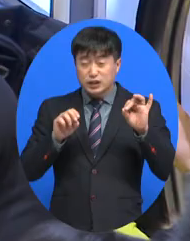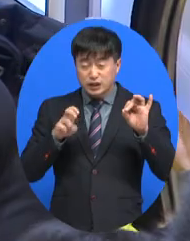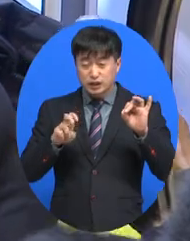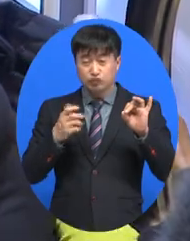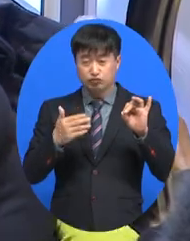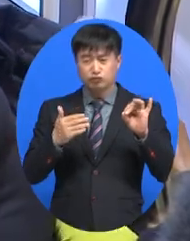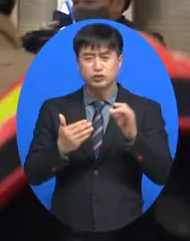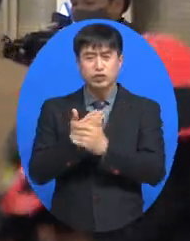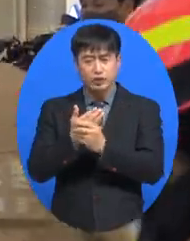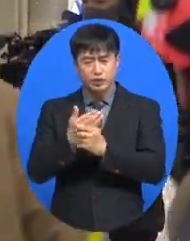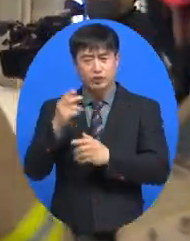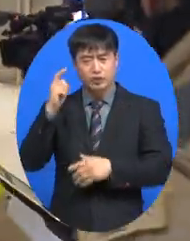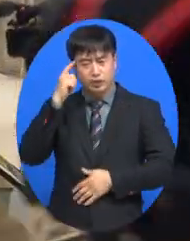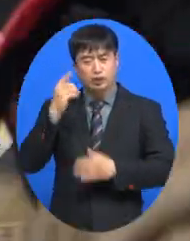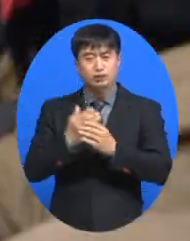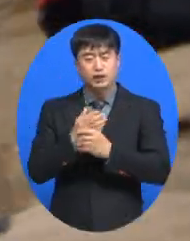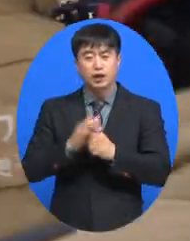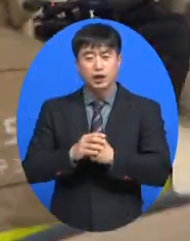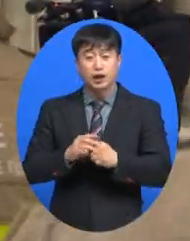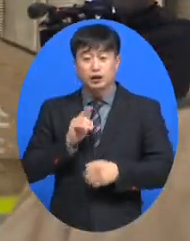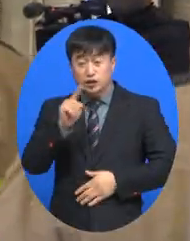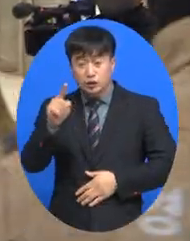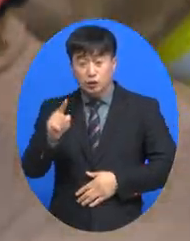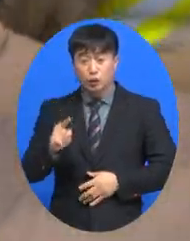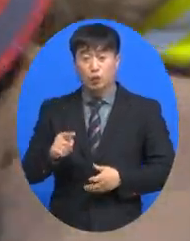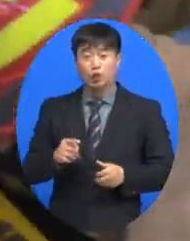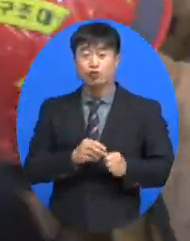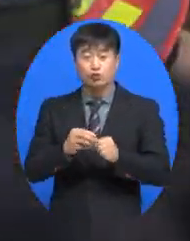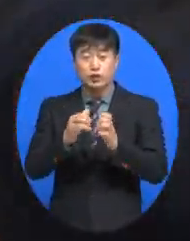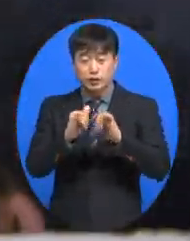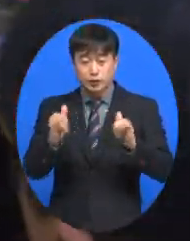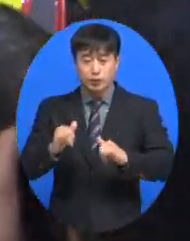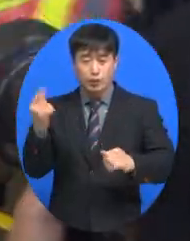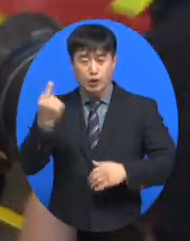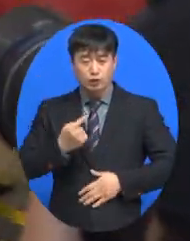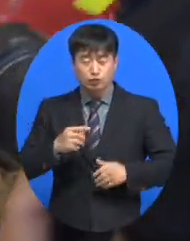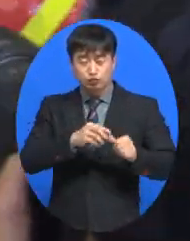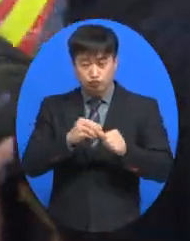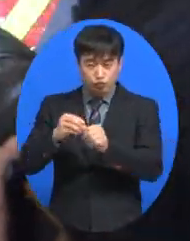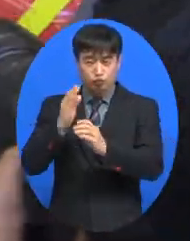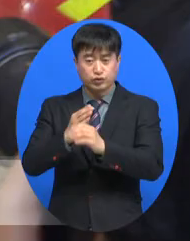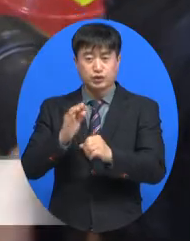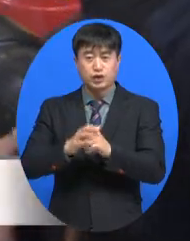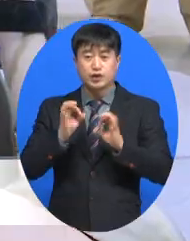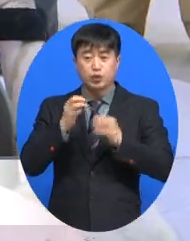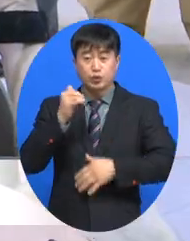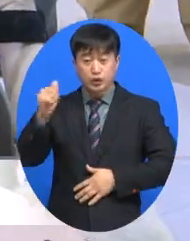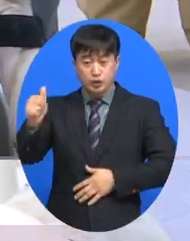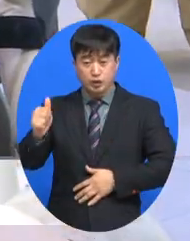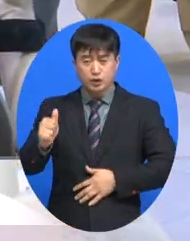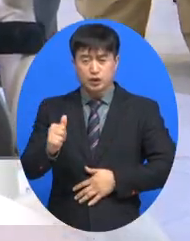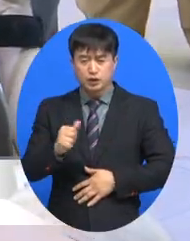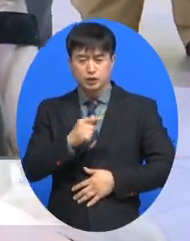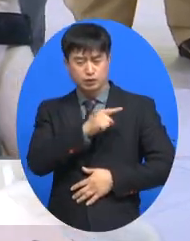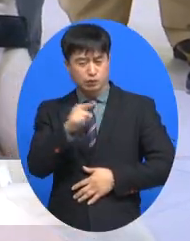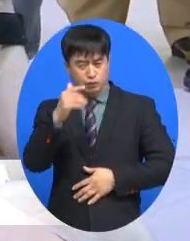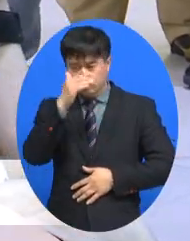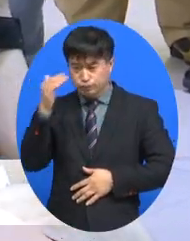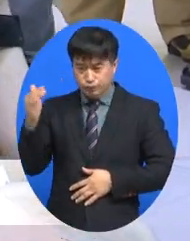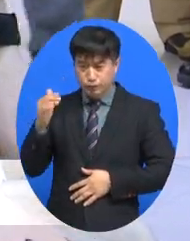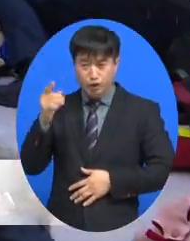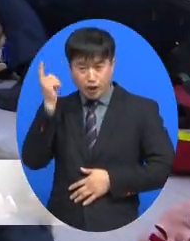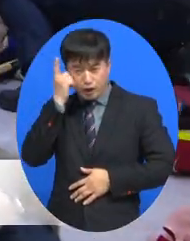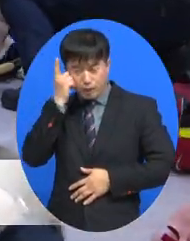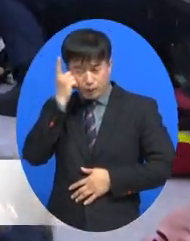참사가 떠오릅니다. 신고를 받고 구조대가 현장에 도착해 구조활동을 벌입니다. 김동연 지사는 신중히 현장을